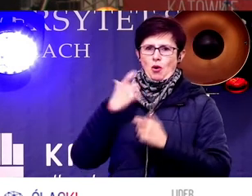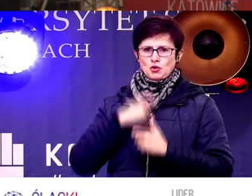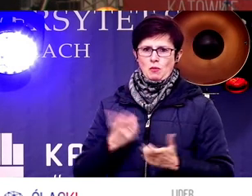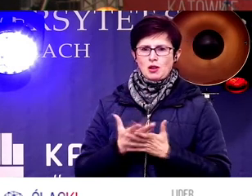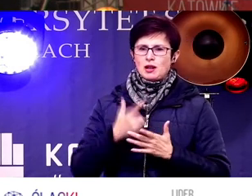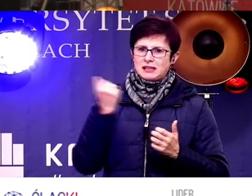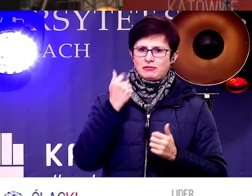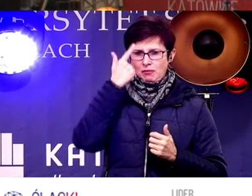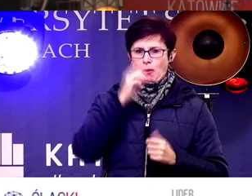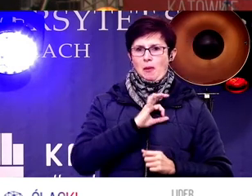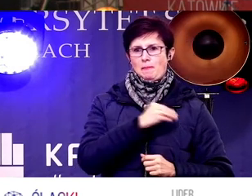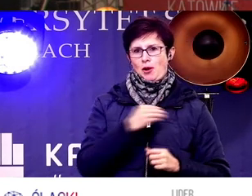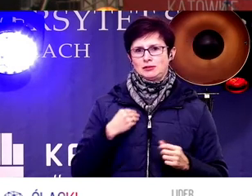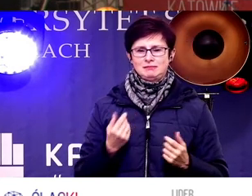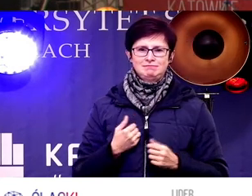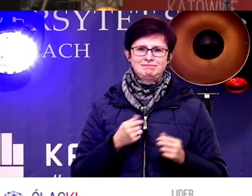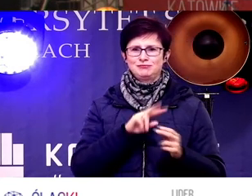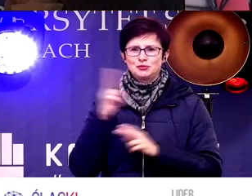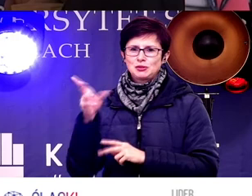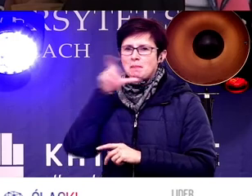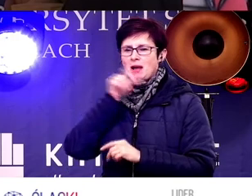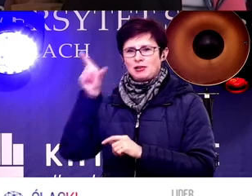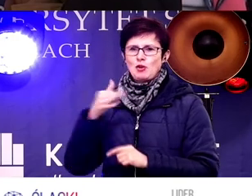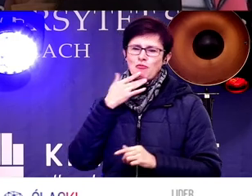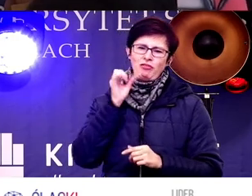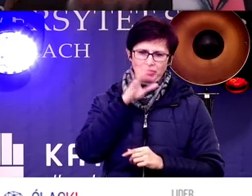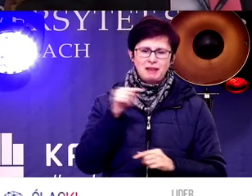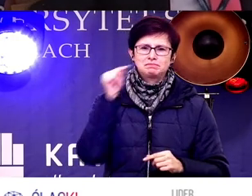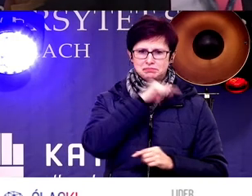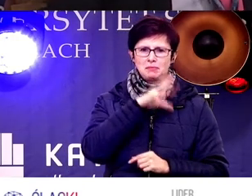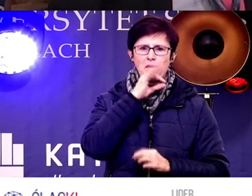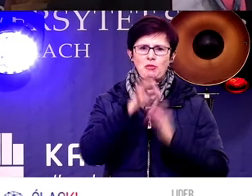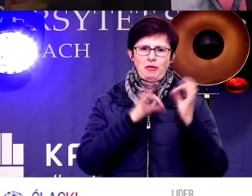Nie pozostaje tylko się zgodzić z panem ambasadorem, nic tu więcej nie dodam.